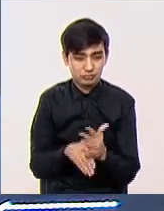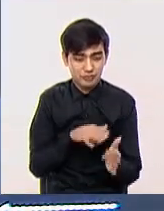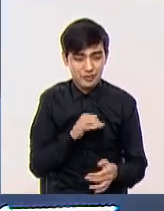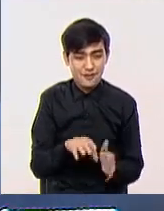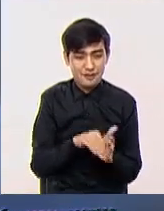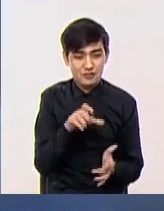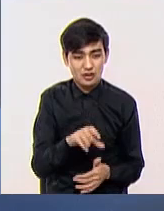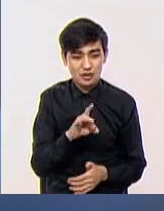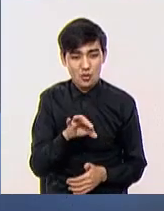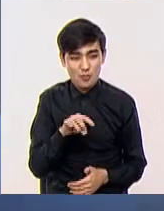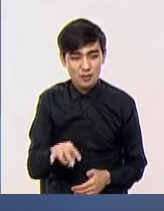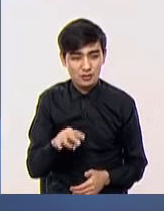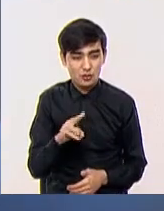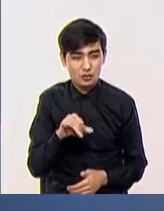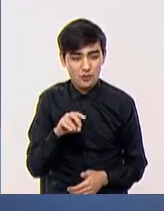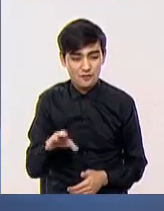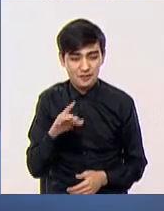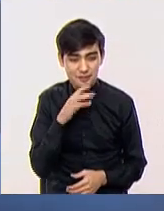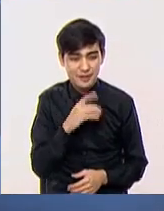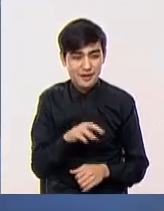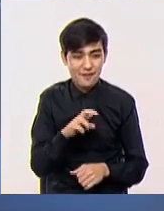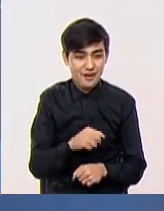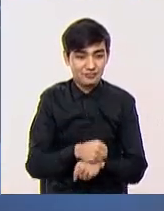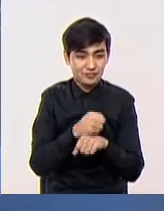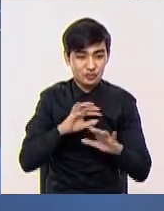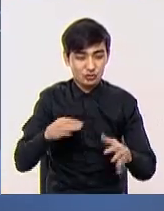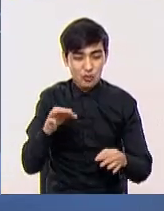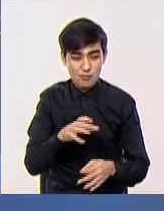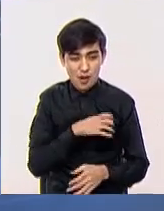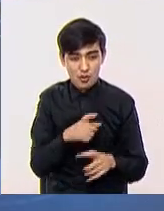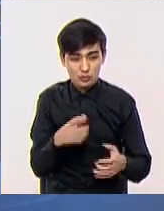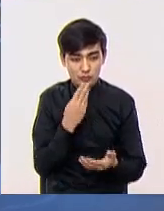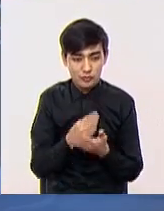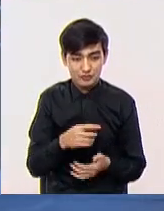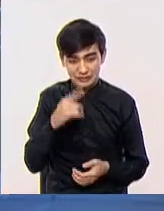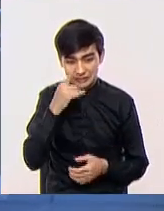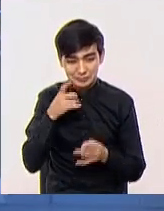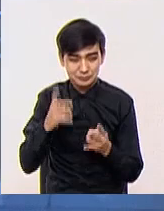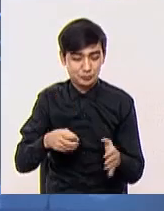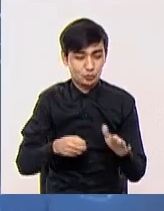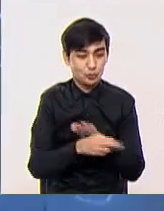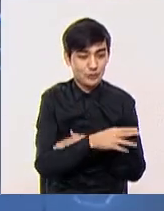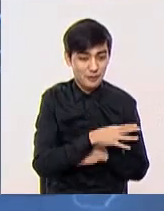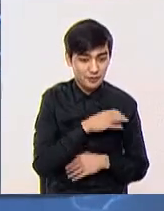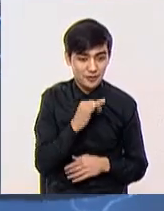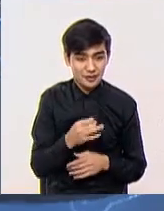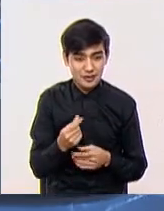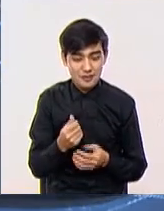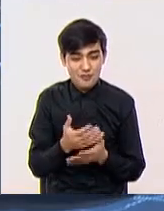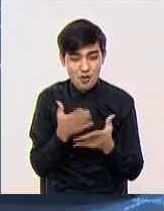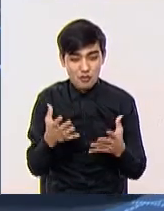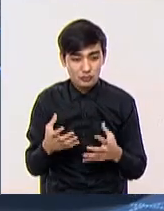Мақсат Раманқұловтың айтуынша, қаңтар оқиғасы кезінде де кейбір олигархтар елімізден қашып кеткенмен қоймай, қыруар